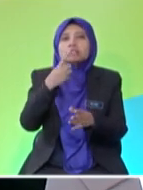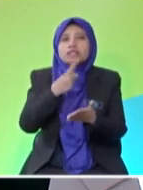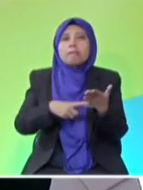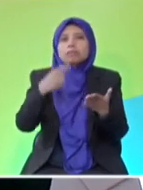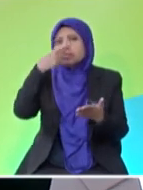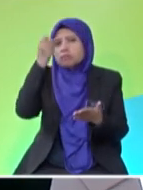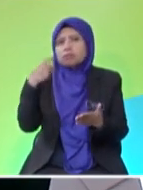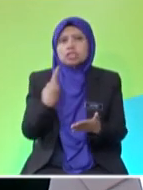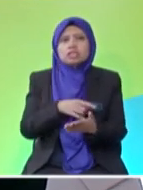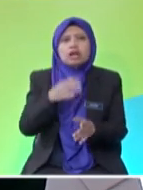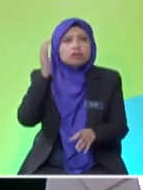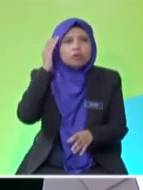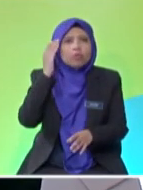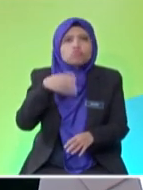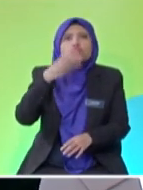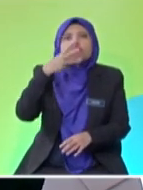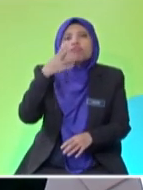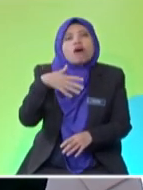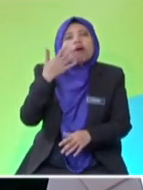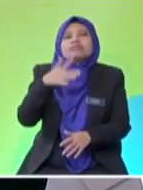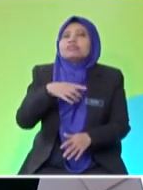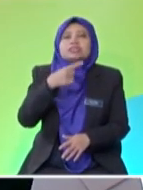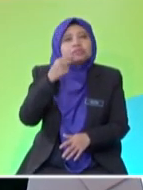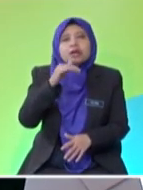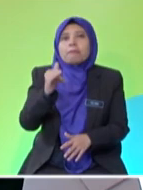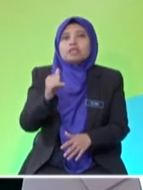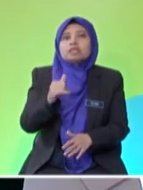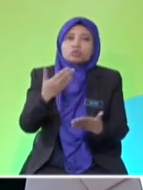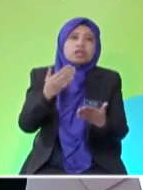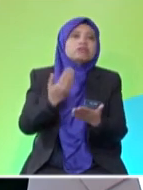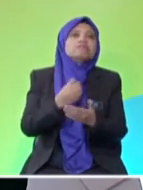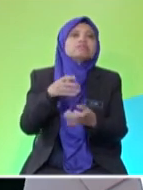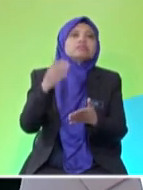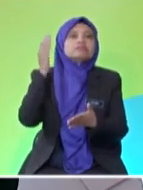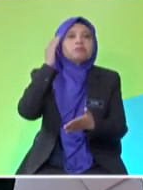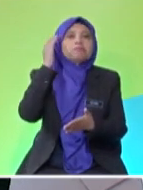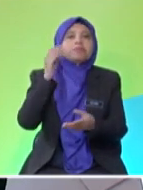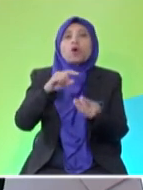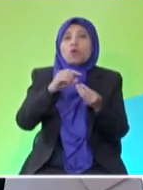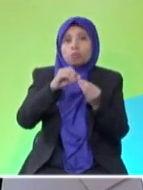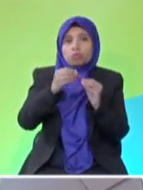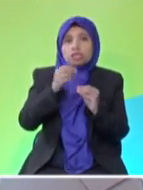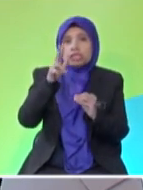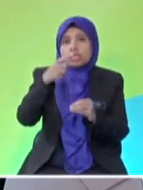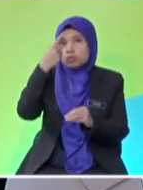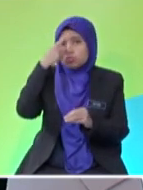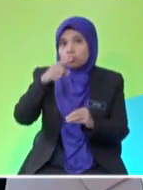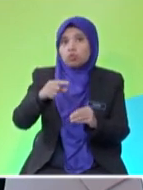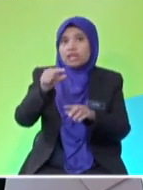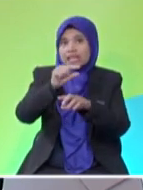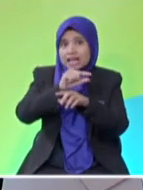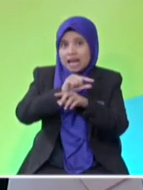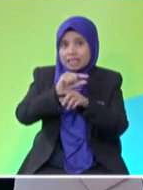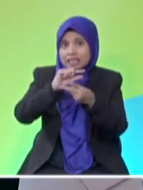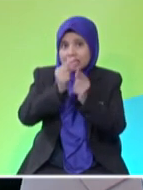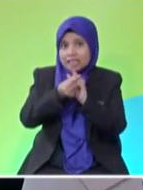tetapi kita boleh tahu bahwa ibu kita masak sesuatu dan seterusnya untuk menggantikan diri lain jika